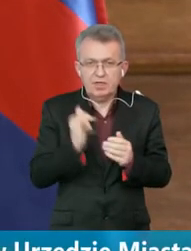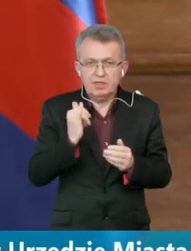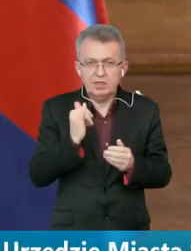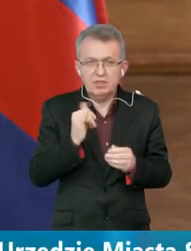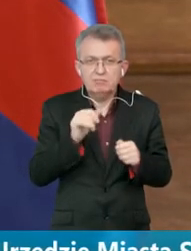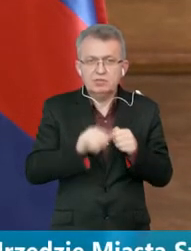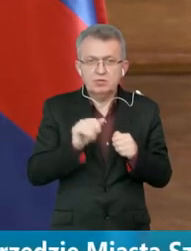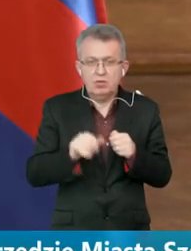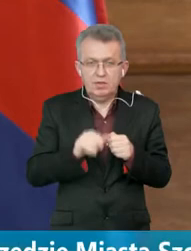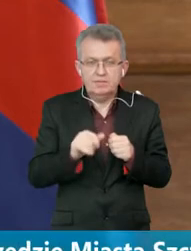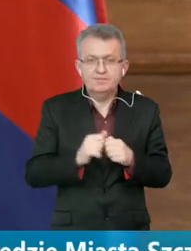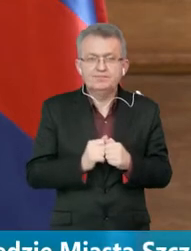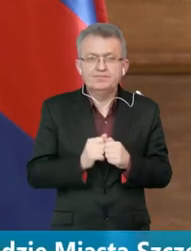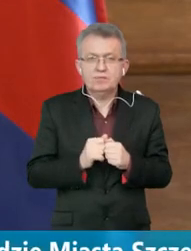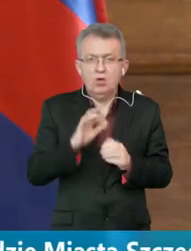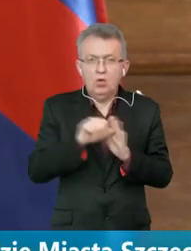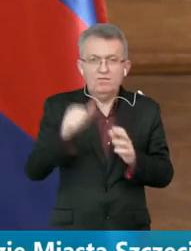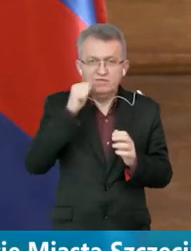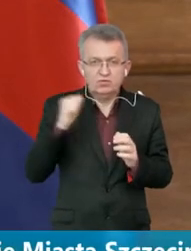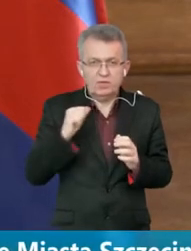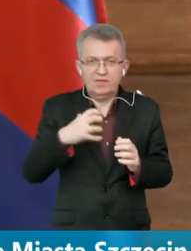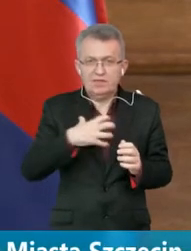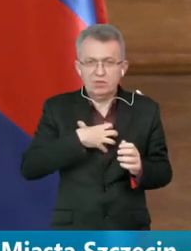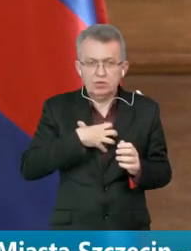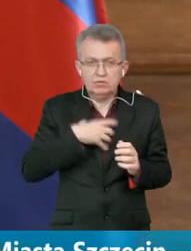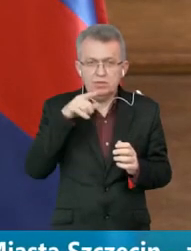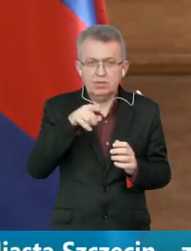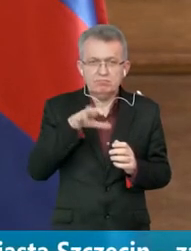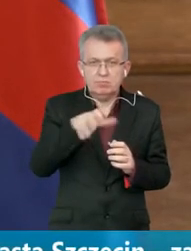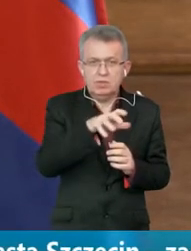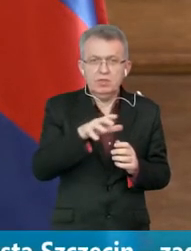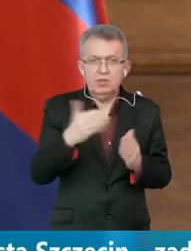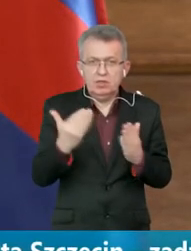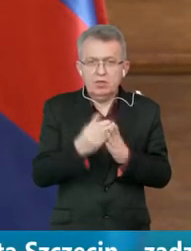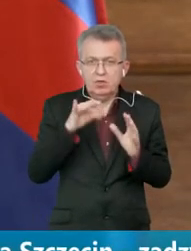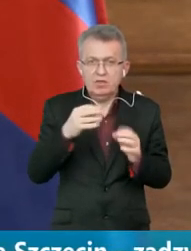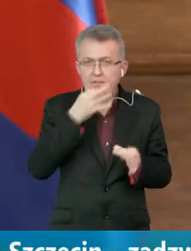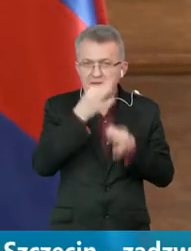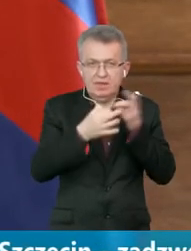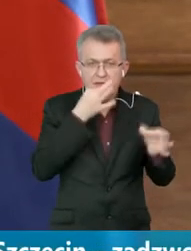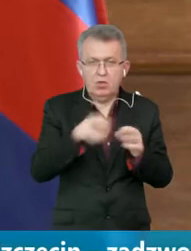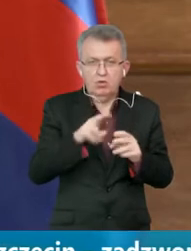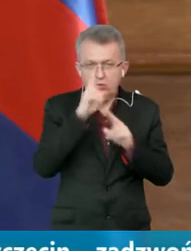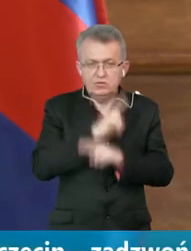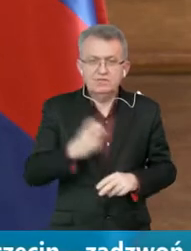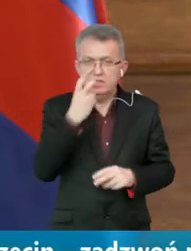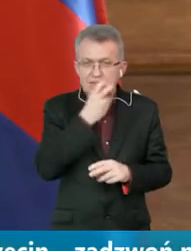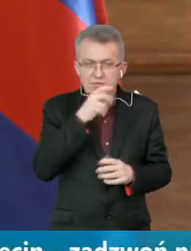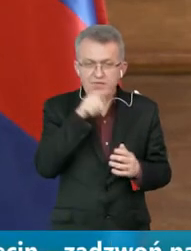przedszkolach. Od wczoraj dyrektorzy tych placówek odbierają liczne pytania od rodziców